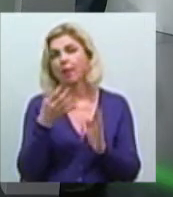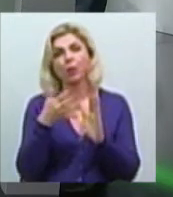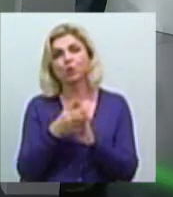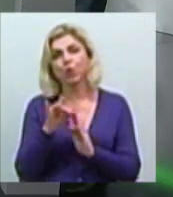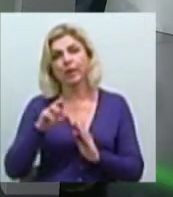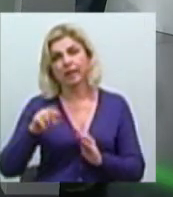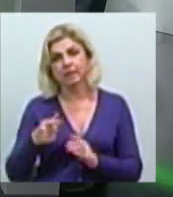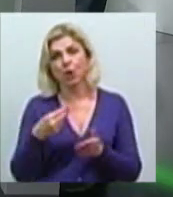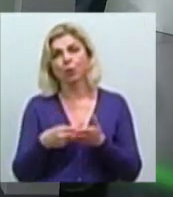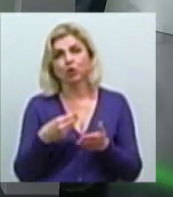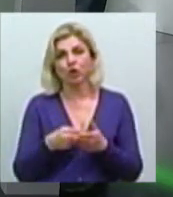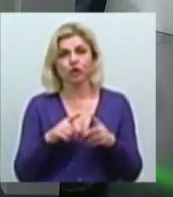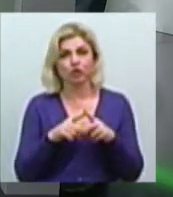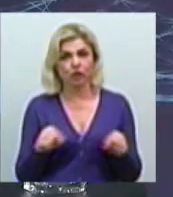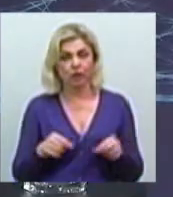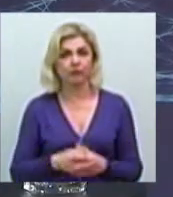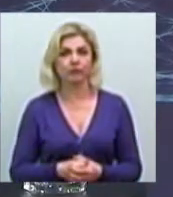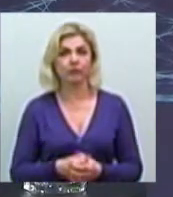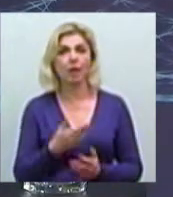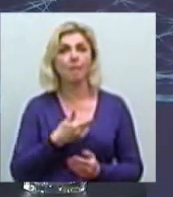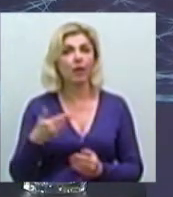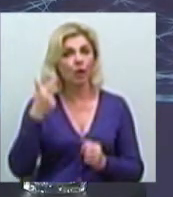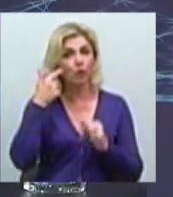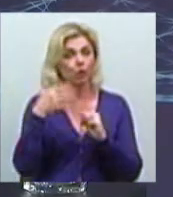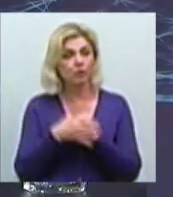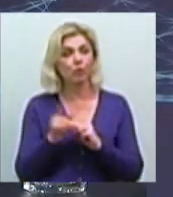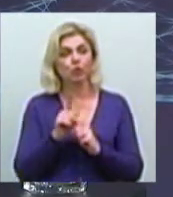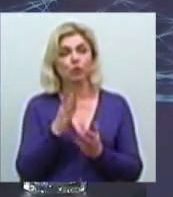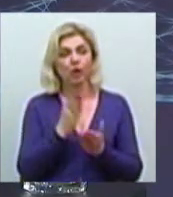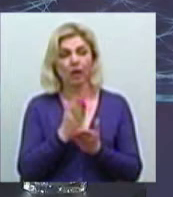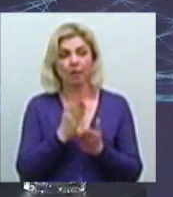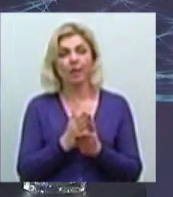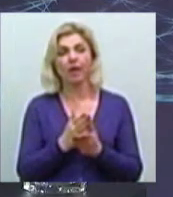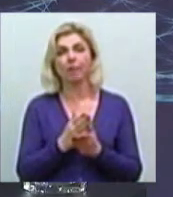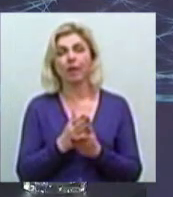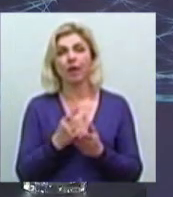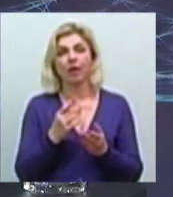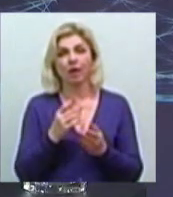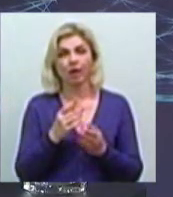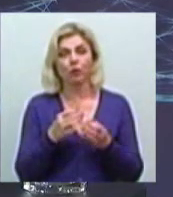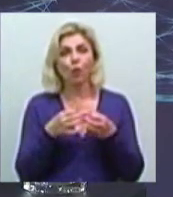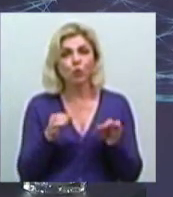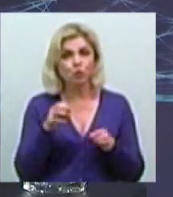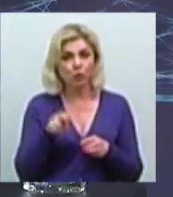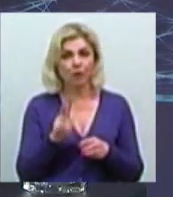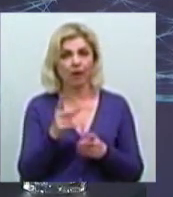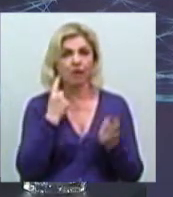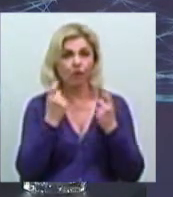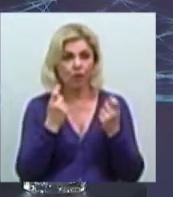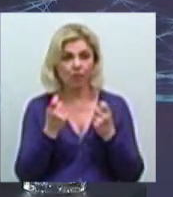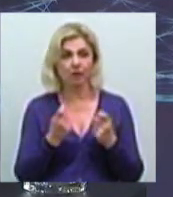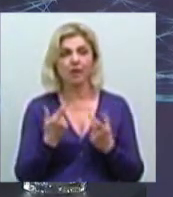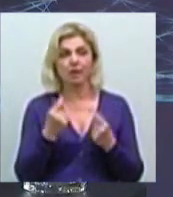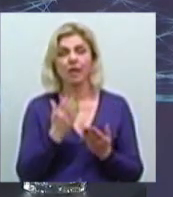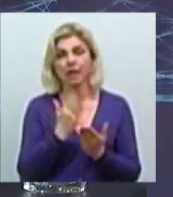шкіл? Ми розуміємо, що є закон про доступ до публічної інформації, який вимагає викладати також